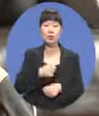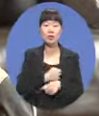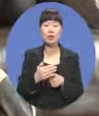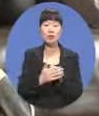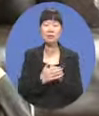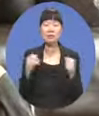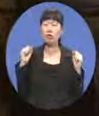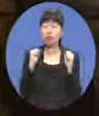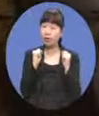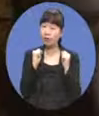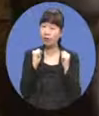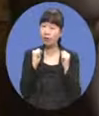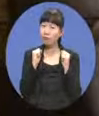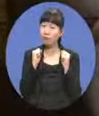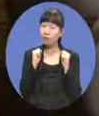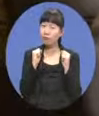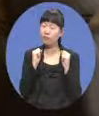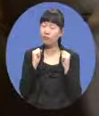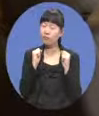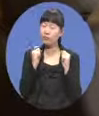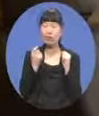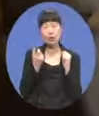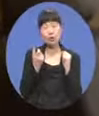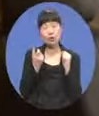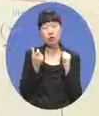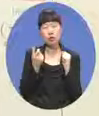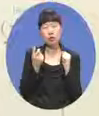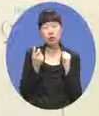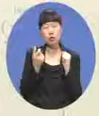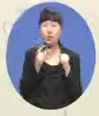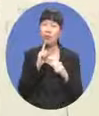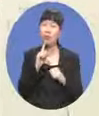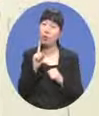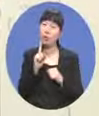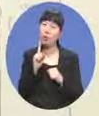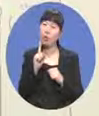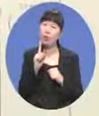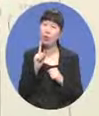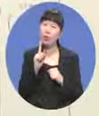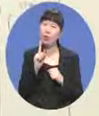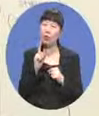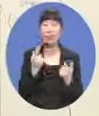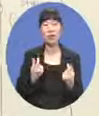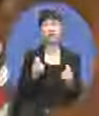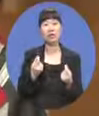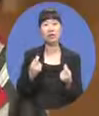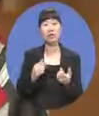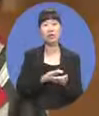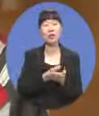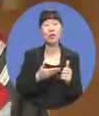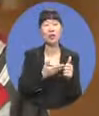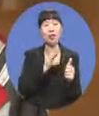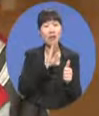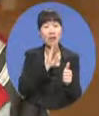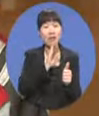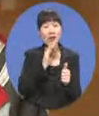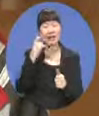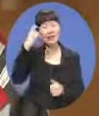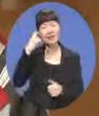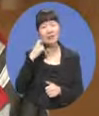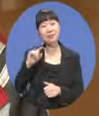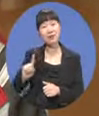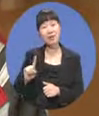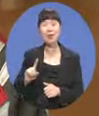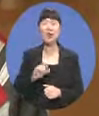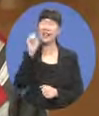겨울에는 아이글레이가 조금 촉촉하니까 열나. 이렇게 놀아준다고 하니까 기분이 어때요?